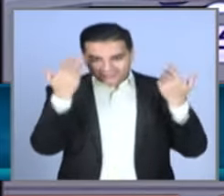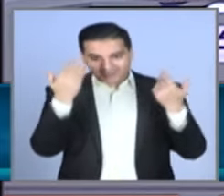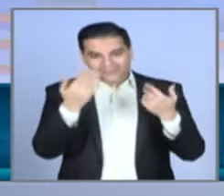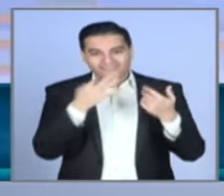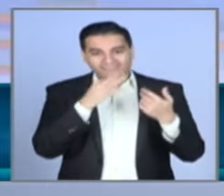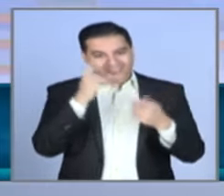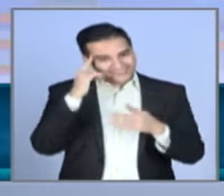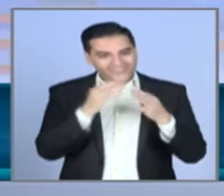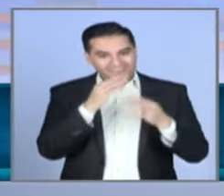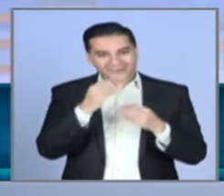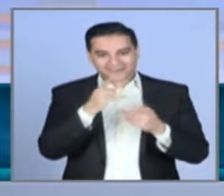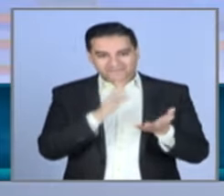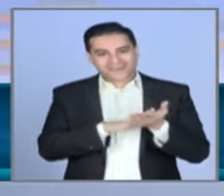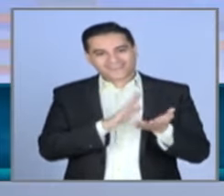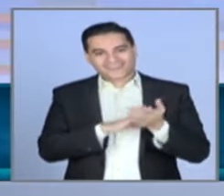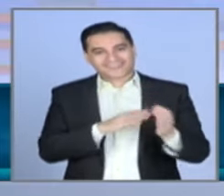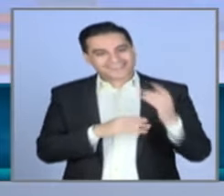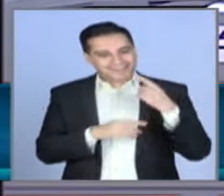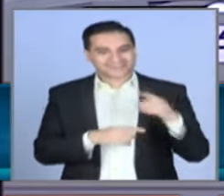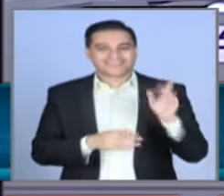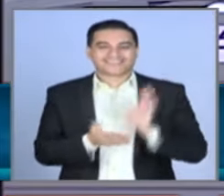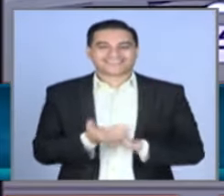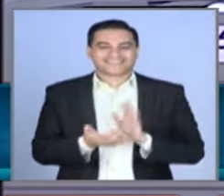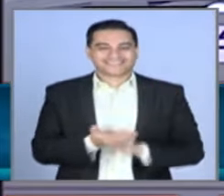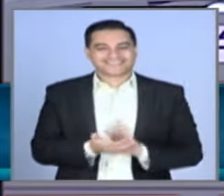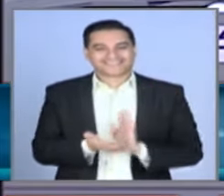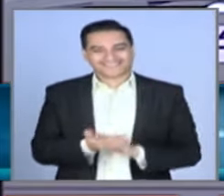والله فكرت، برافو عليك. إجابة صحيحة.